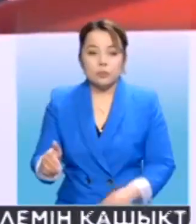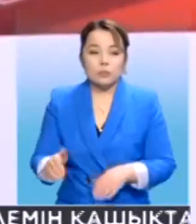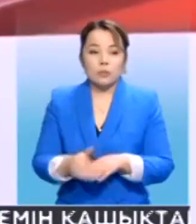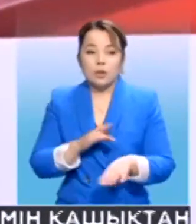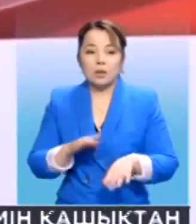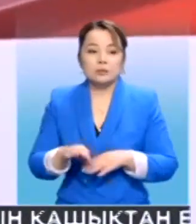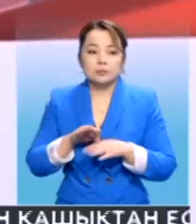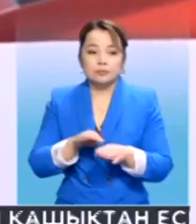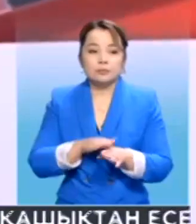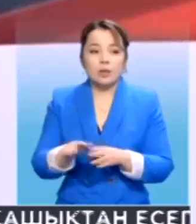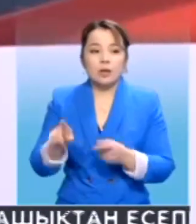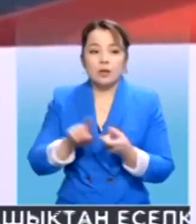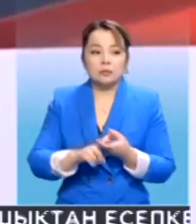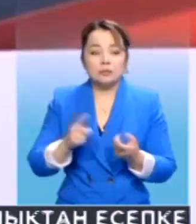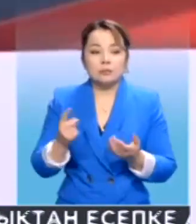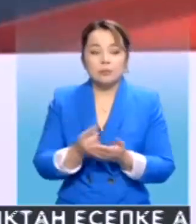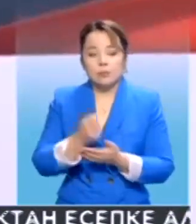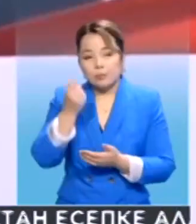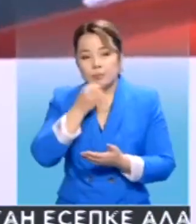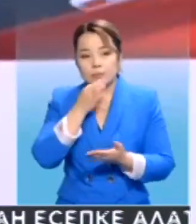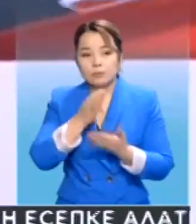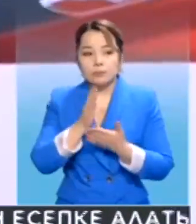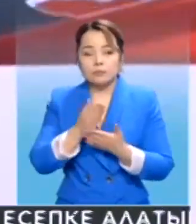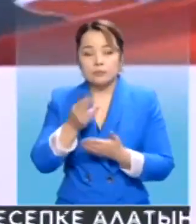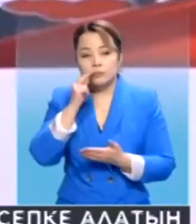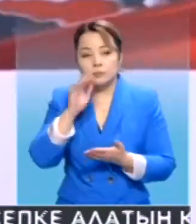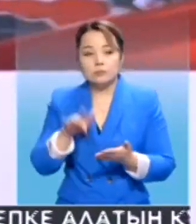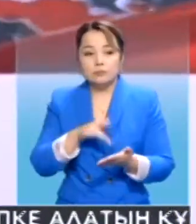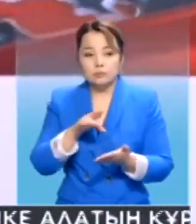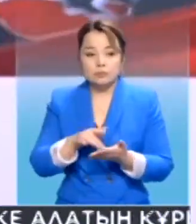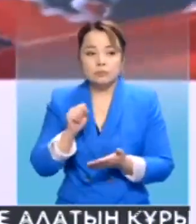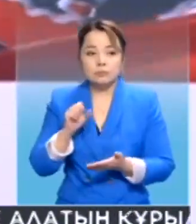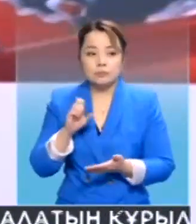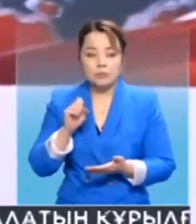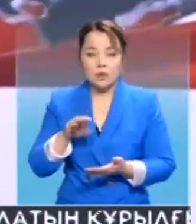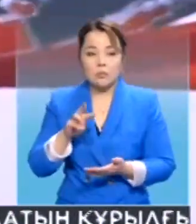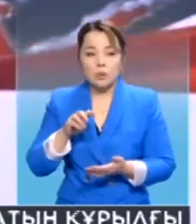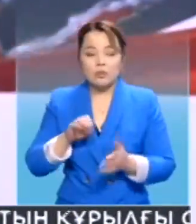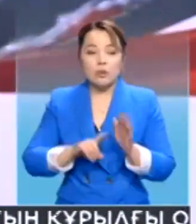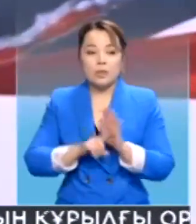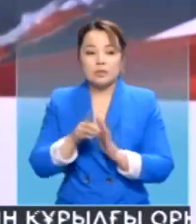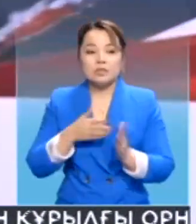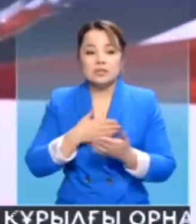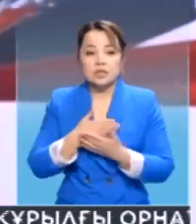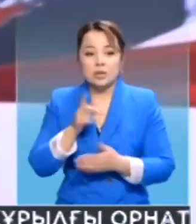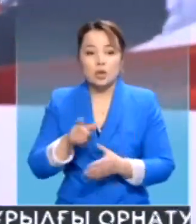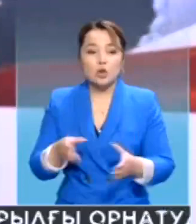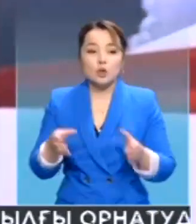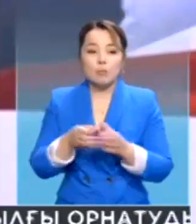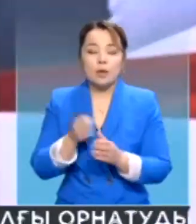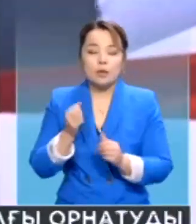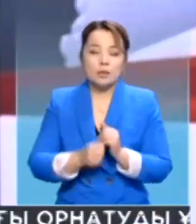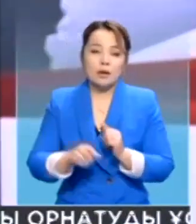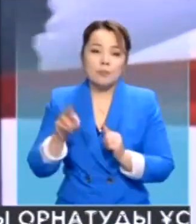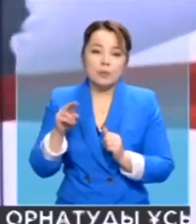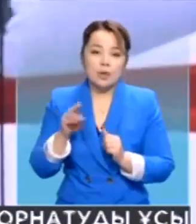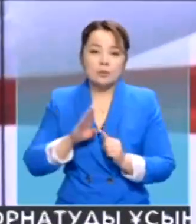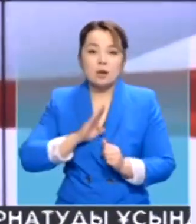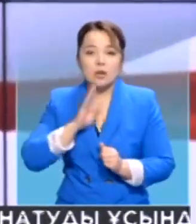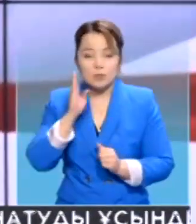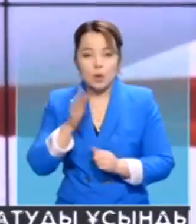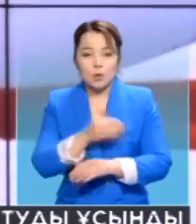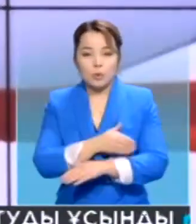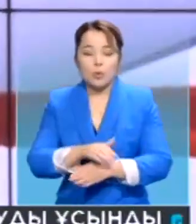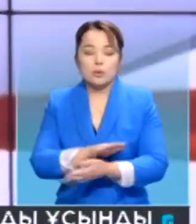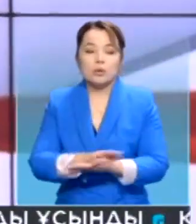Қайырымды ісінің арқасында алғыс арқалаған жандар, Шымкенттік Асхат Мәуленов бастаған еріктілер тобы әр жұма сайын таң атпай